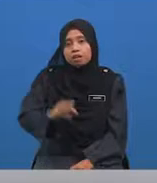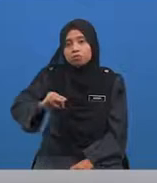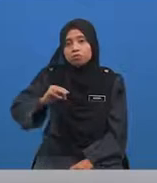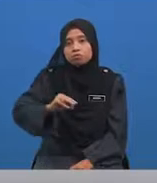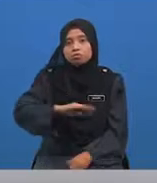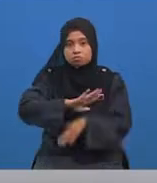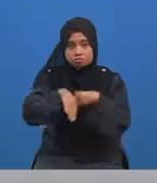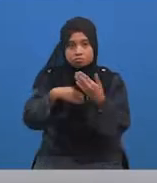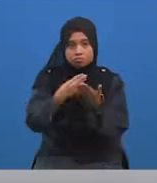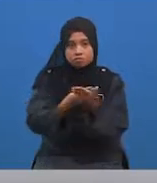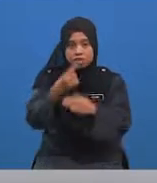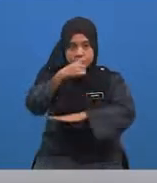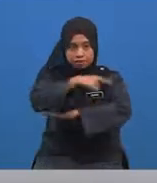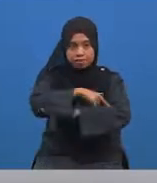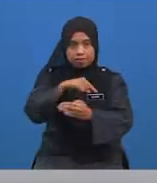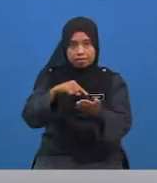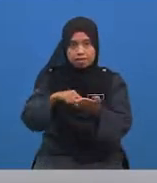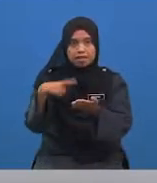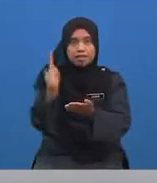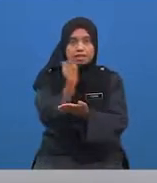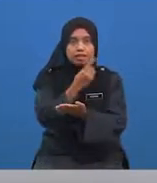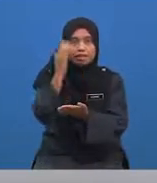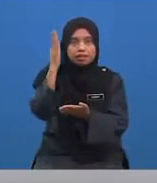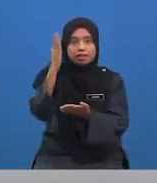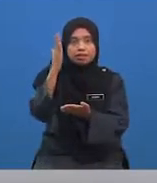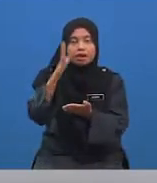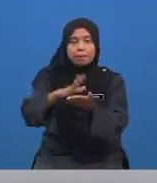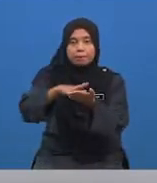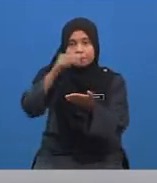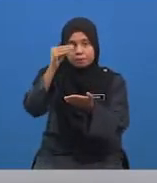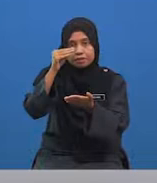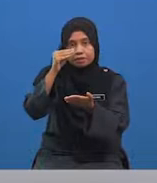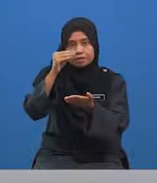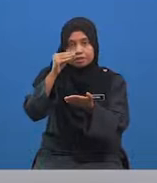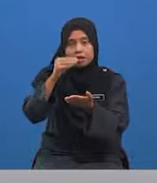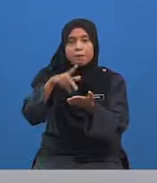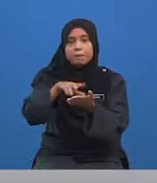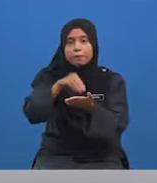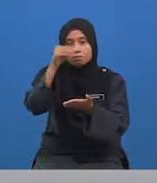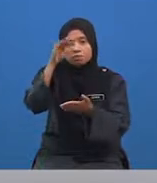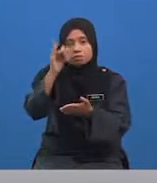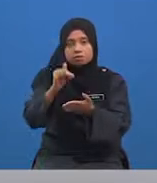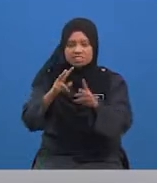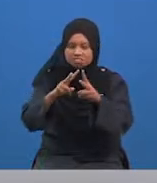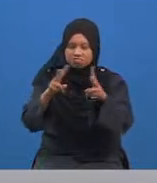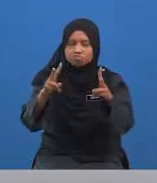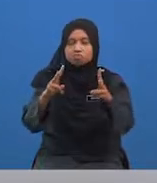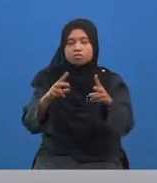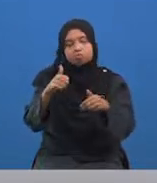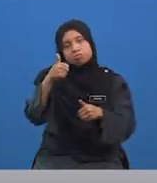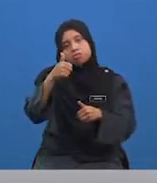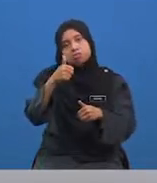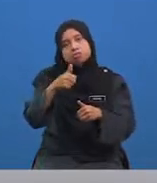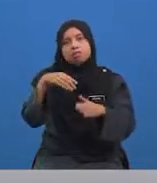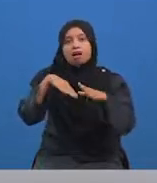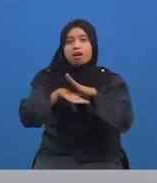Murid-murid sekalian, hari ini kita akan mempelajari pembelajaran yang sangat menarik